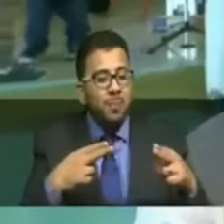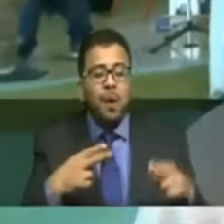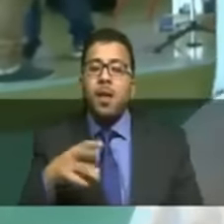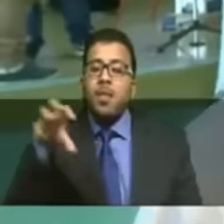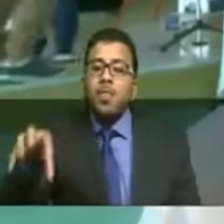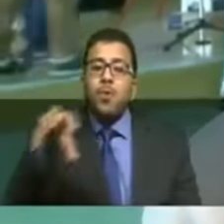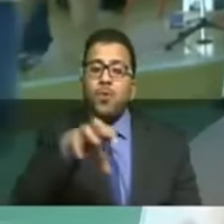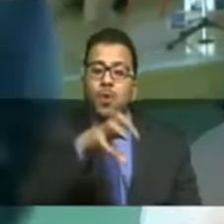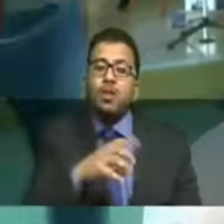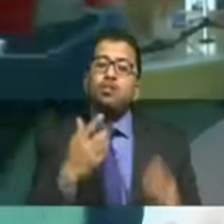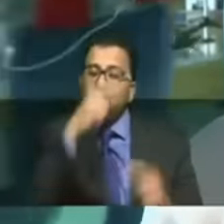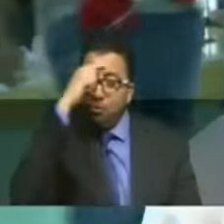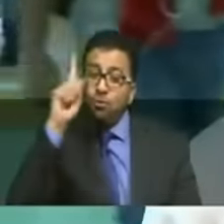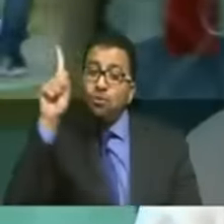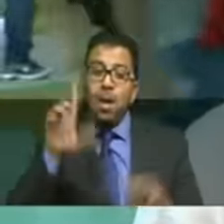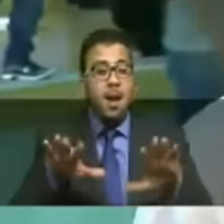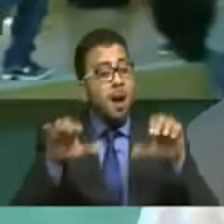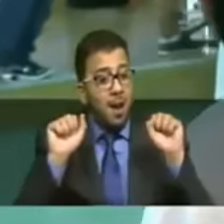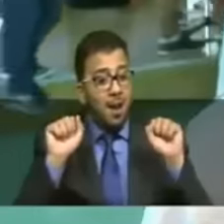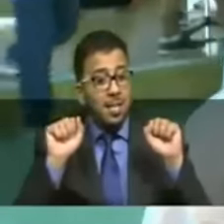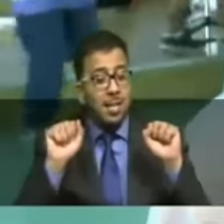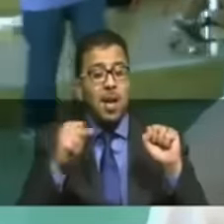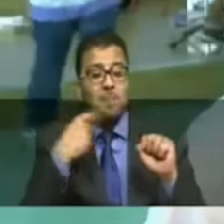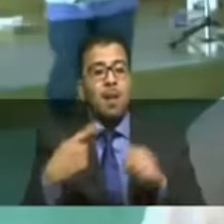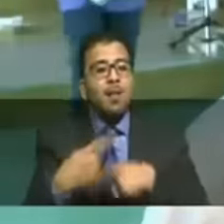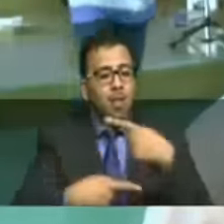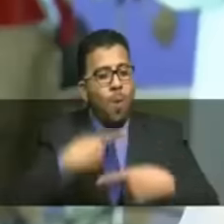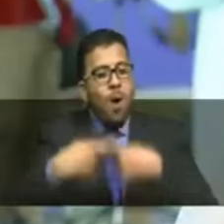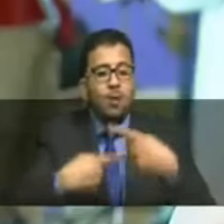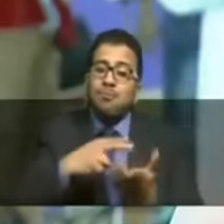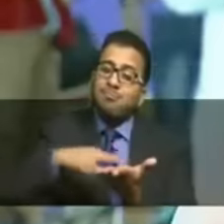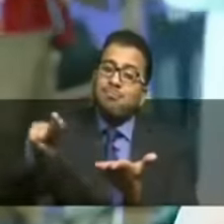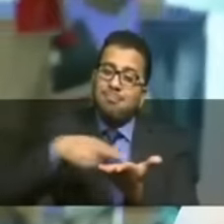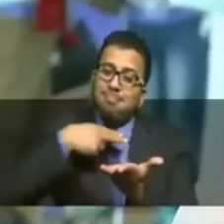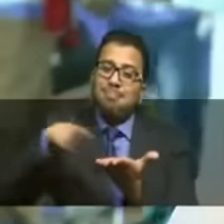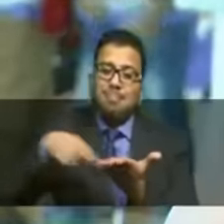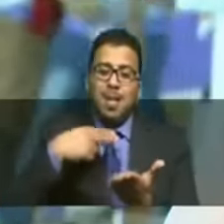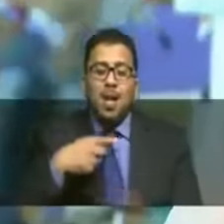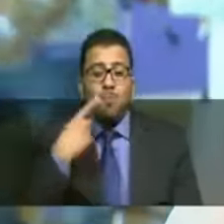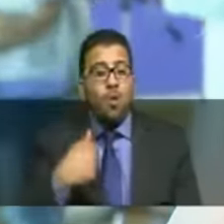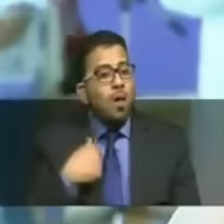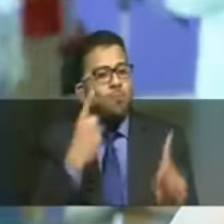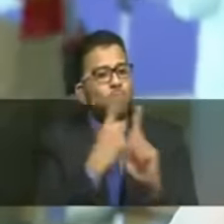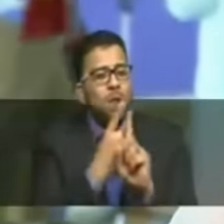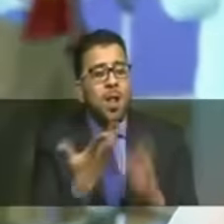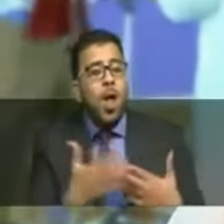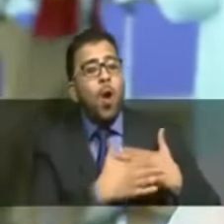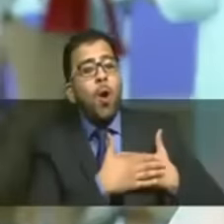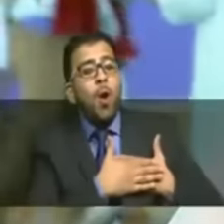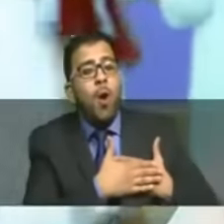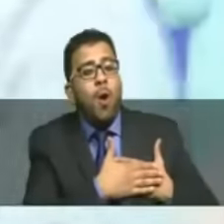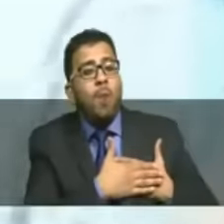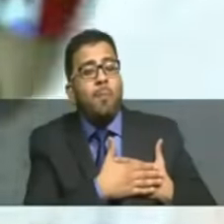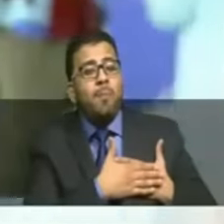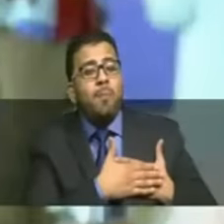أكثر، وإن شاء الله لما يخلص هذا الملتقى رح نضل على تواصل. أنا شاركت في الملتقى لأني حابة أني